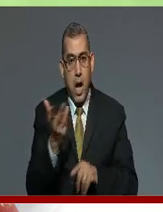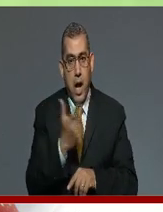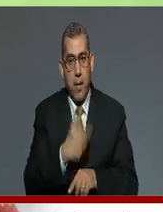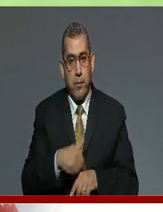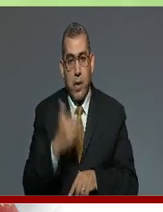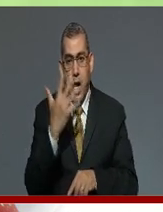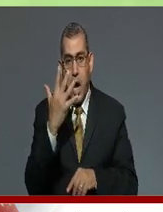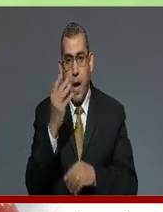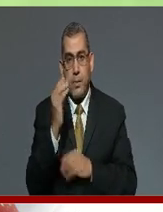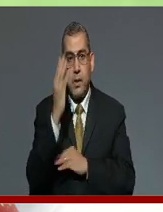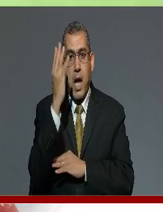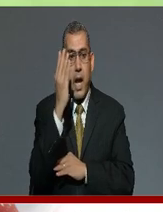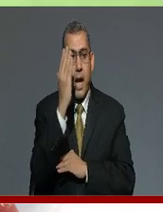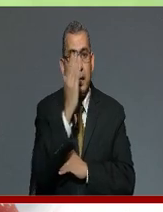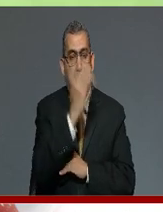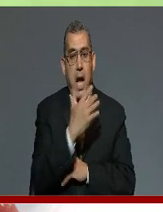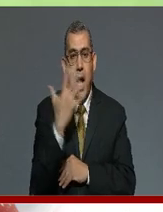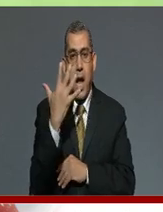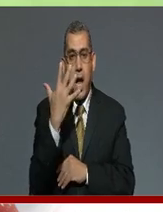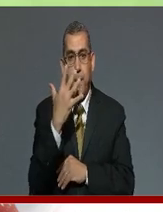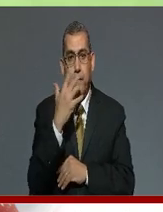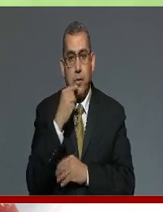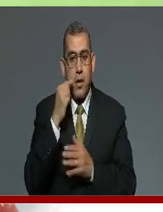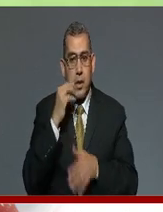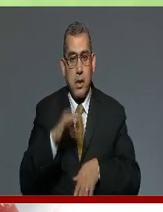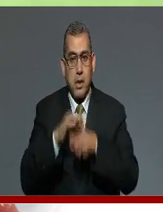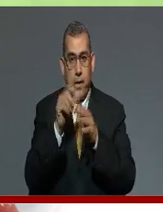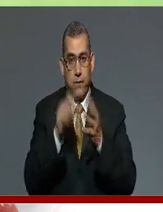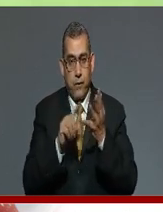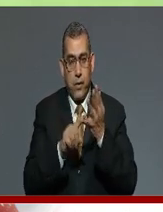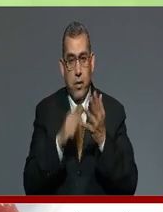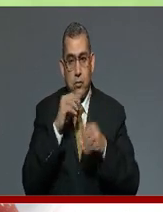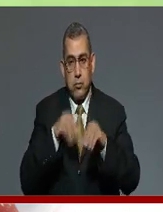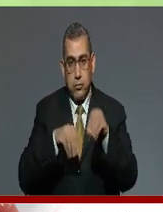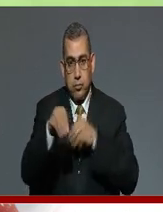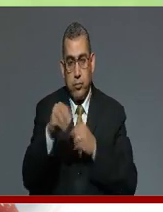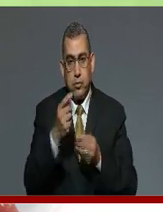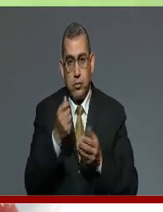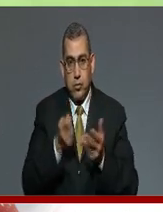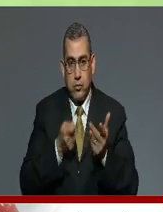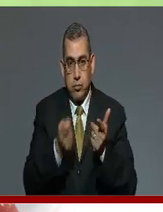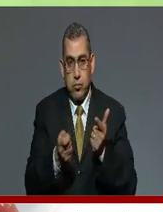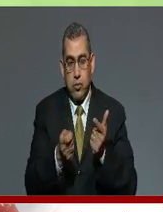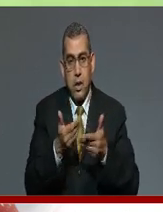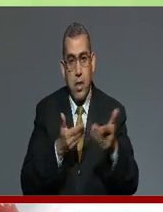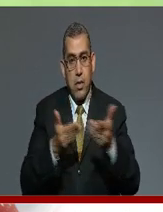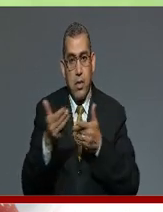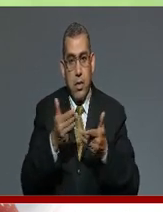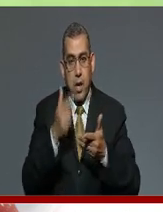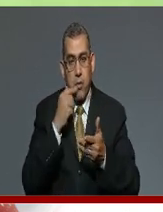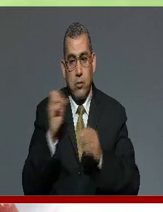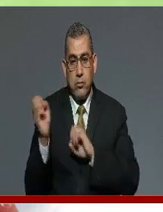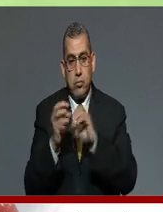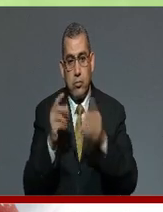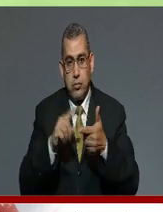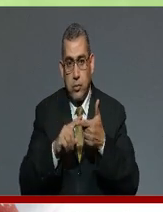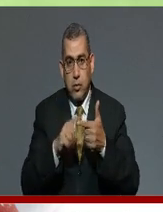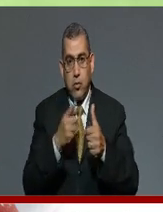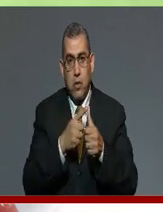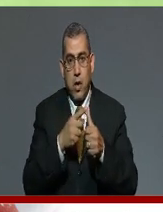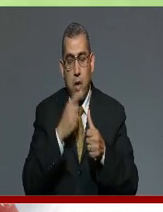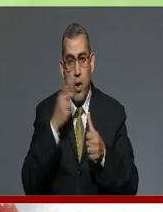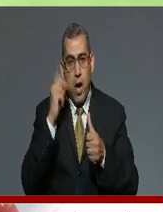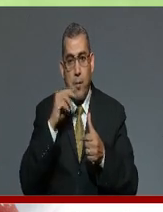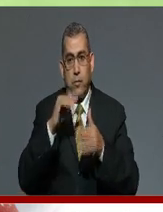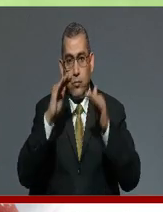ركائز رئيسيه الموارد البشريه التنسيق التمويل اداره سلسله التوريد الرصد